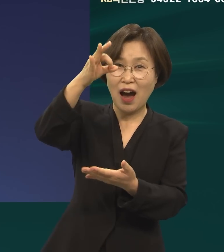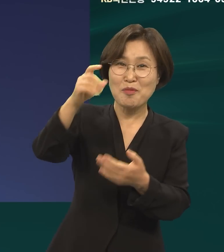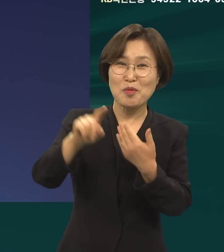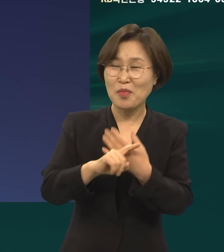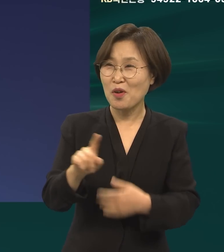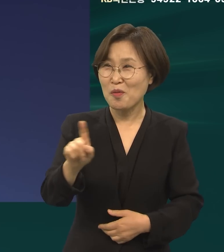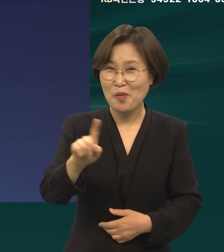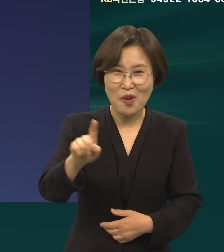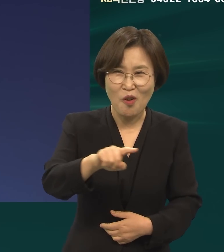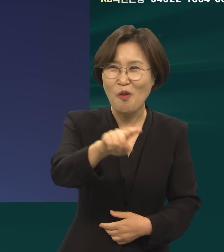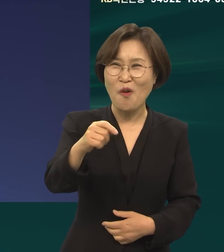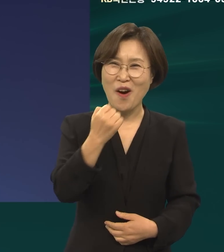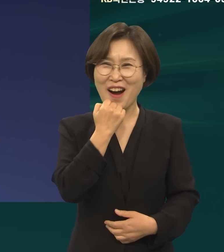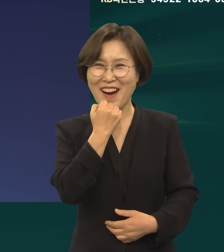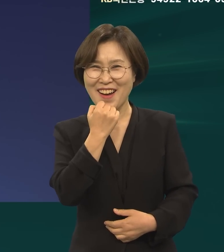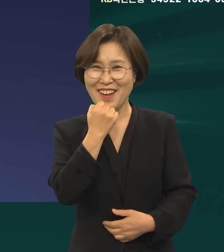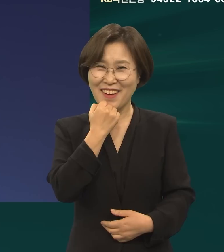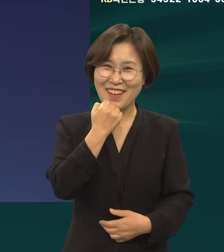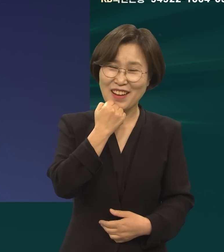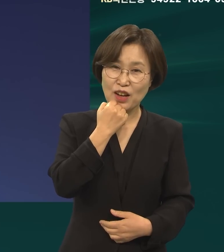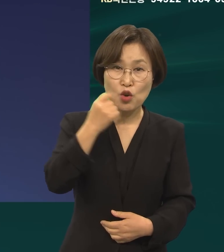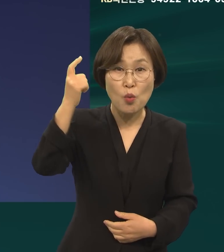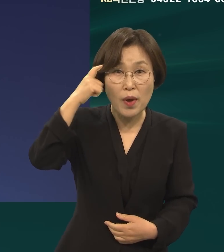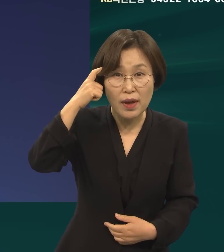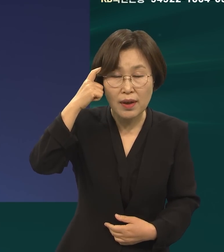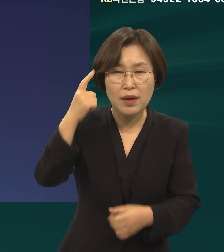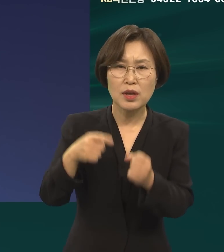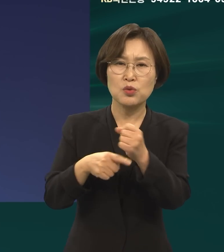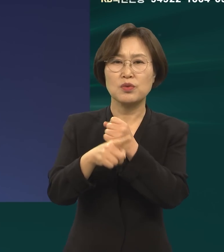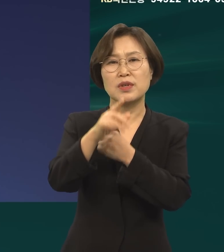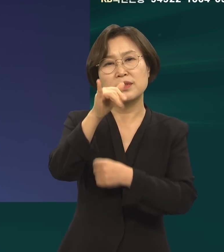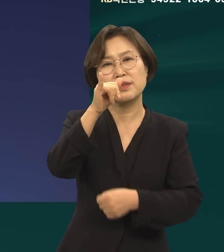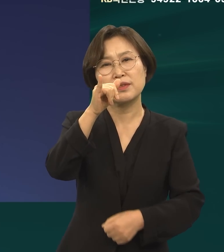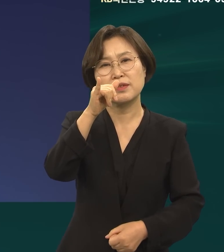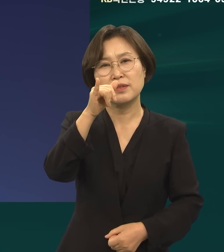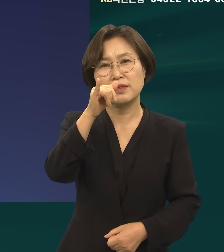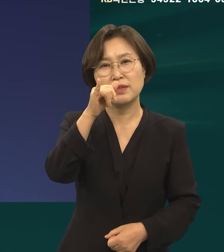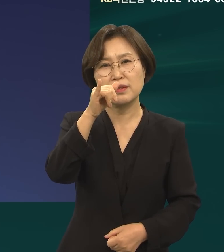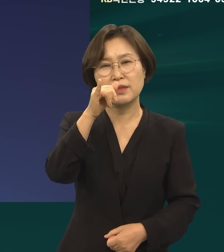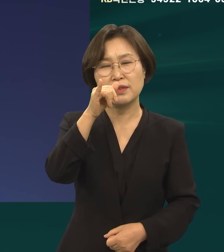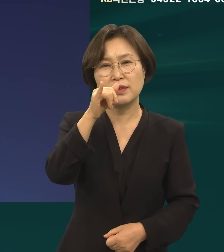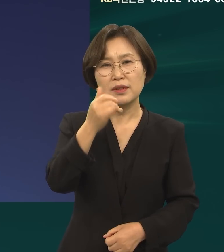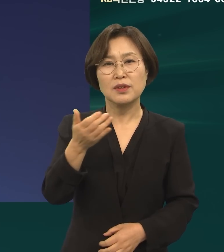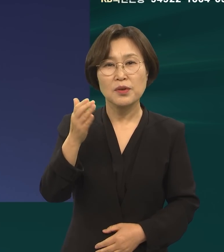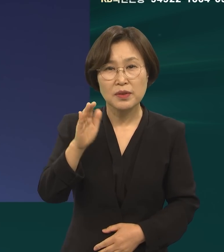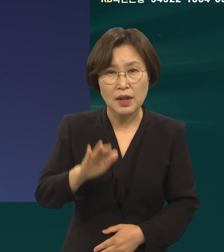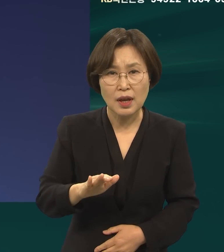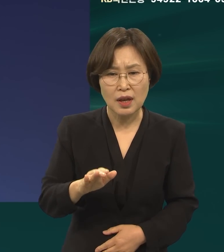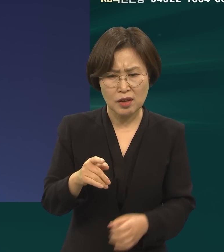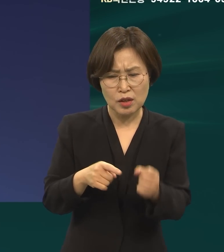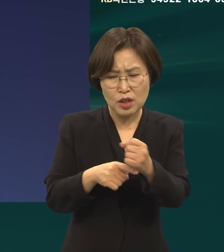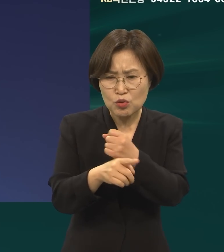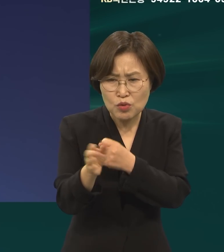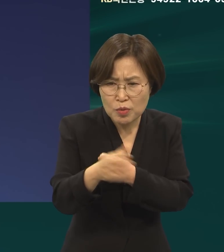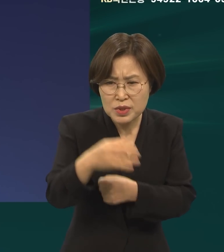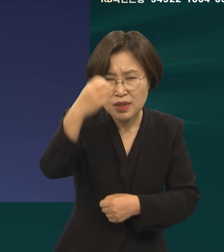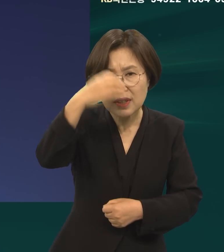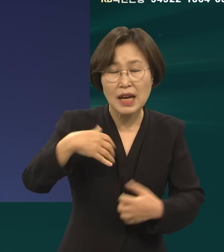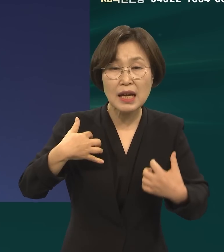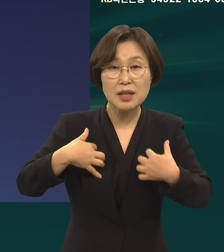벌써 반은 웃어요 지금. 왜? 이유가 있으니까. 그런데 아무 이유 없이 기뻐하는